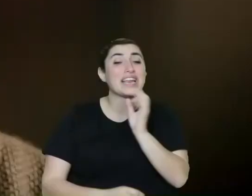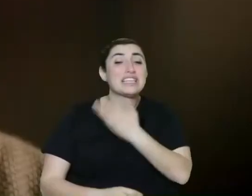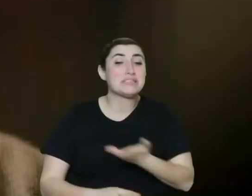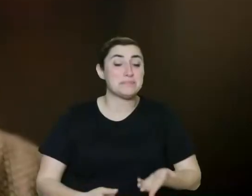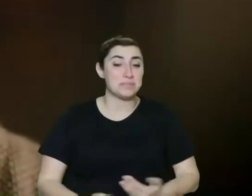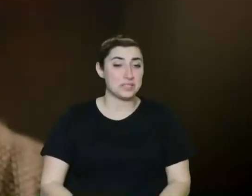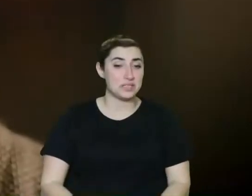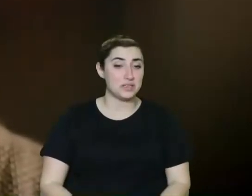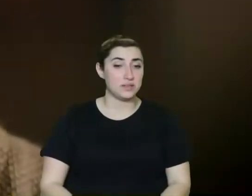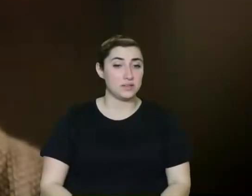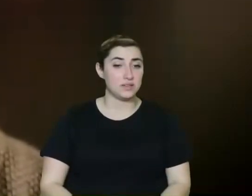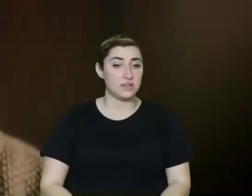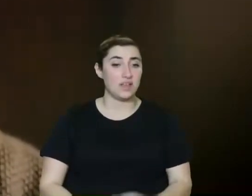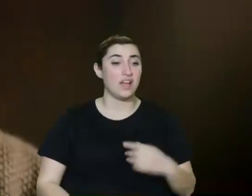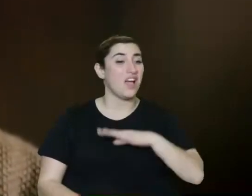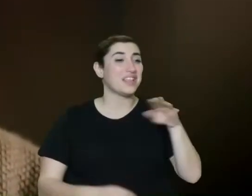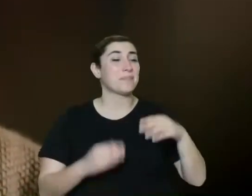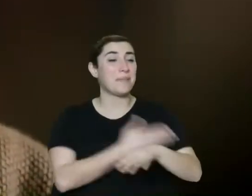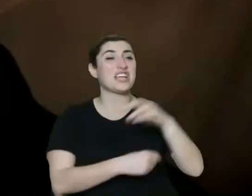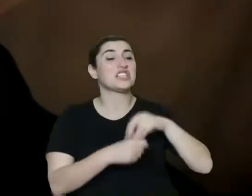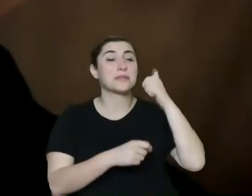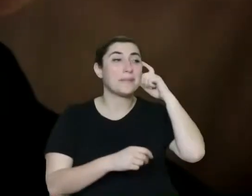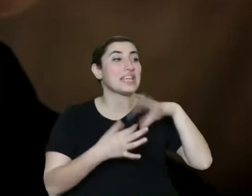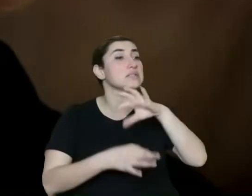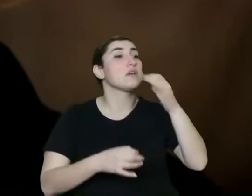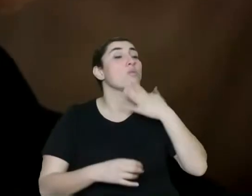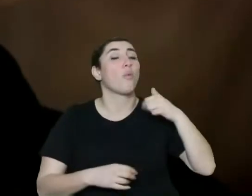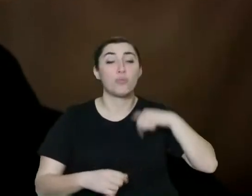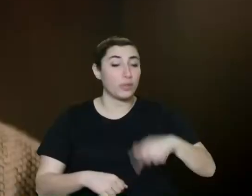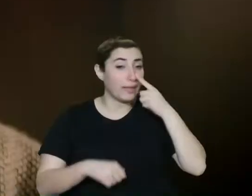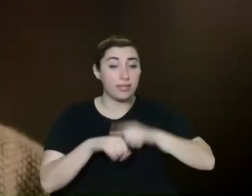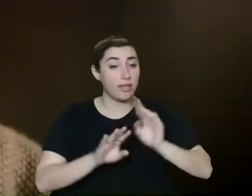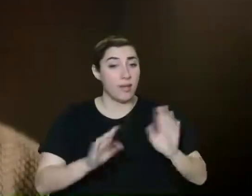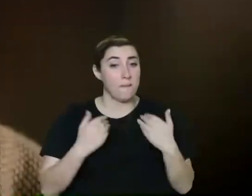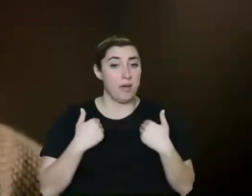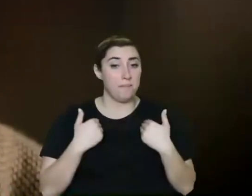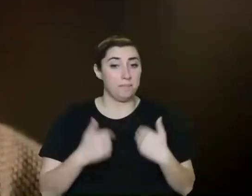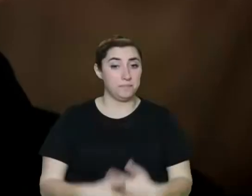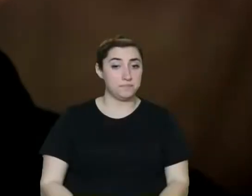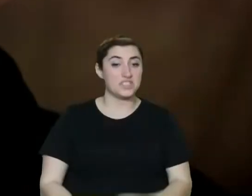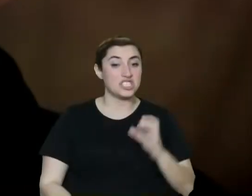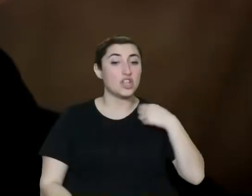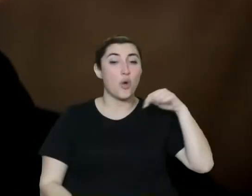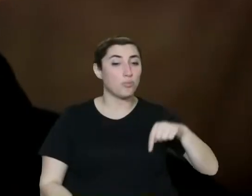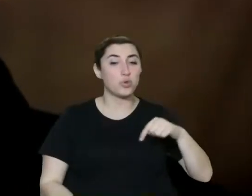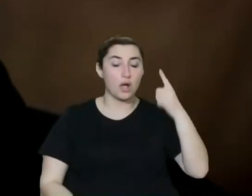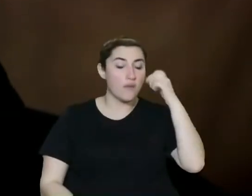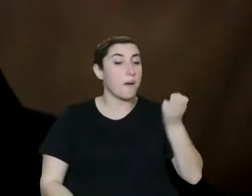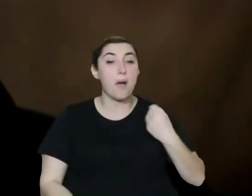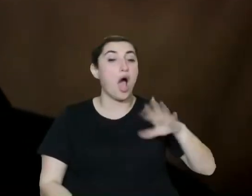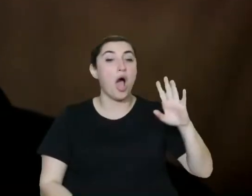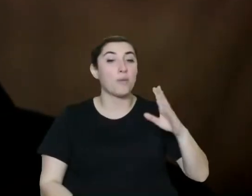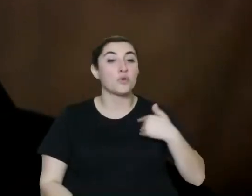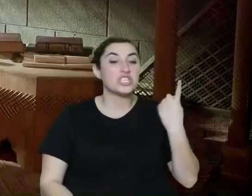Yunus? Alim mi kalmamıştır memlekette? İşte buna inanamam Yunus. İşte bunu ne aklım alır